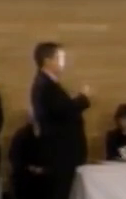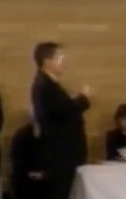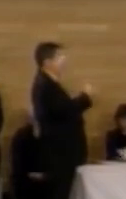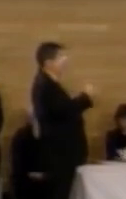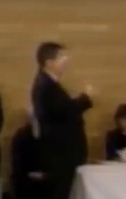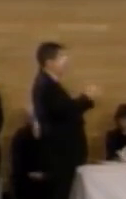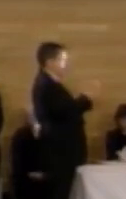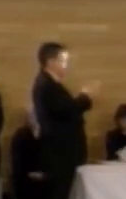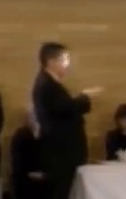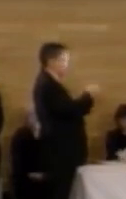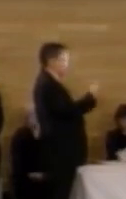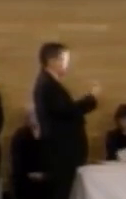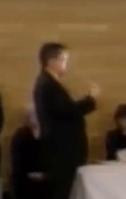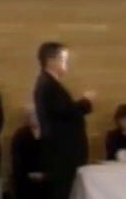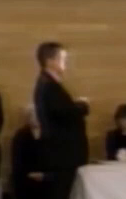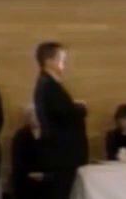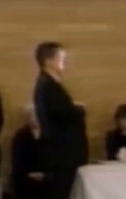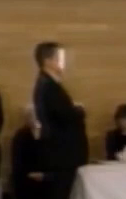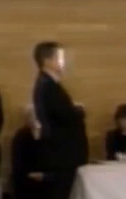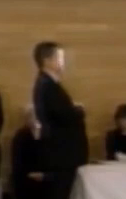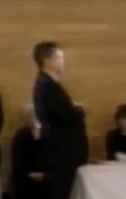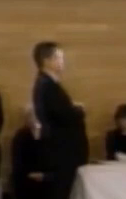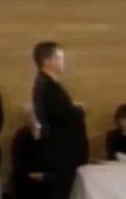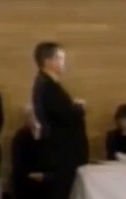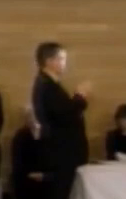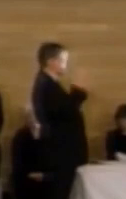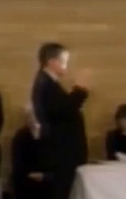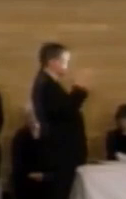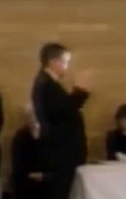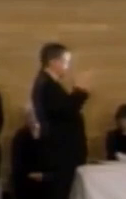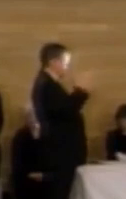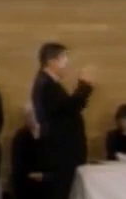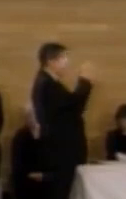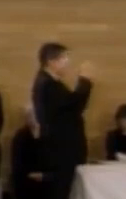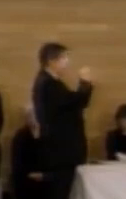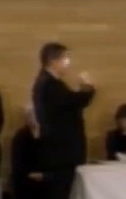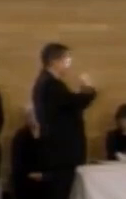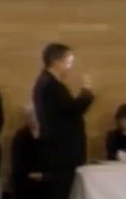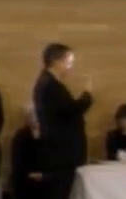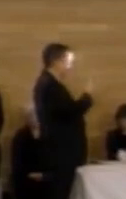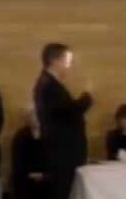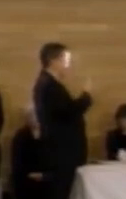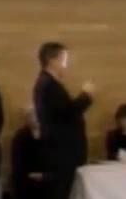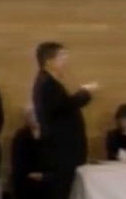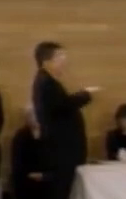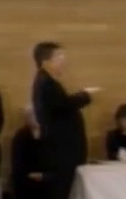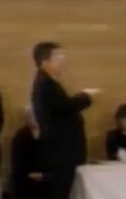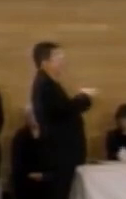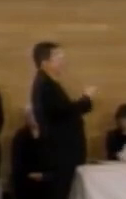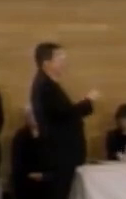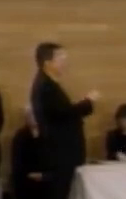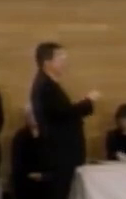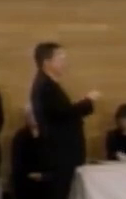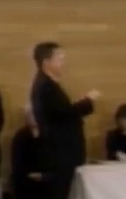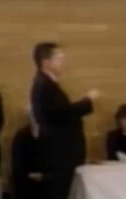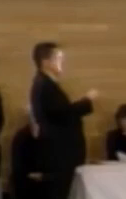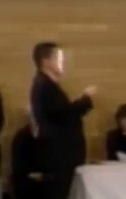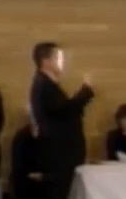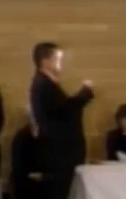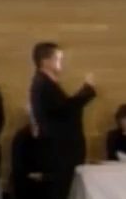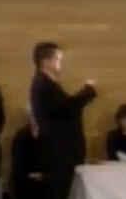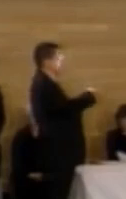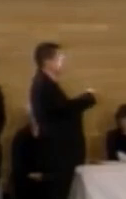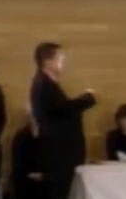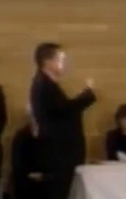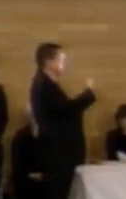ました。また懸命な捜索にもかかわらず、今もなお1100人を超える